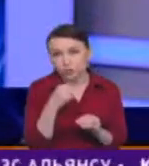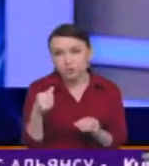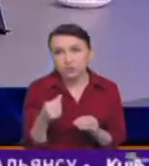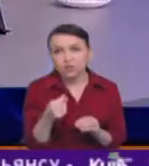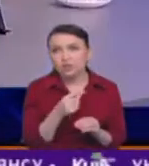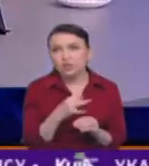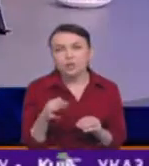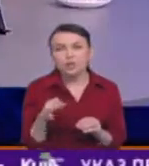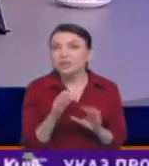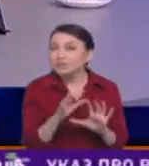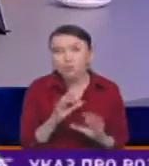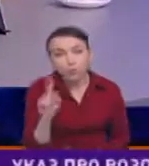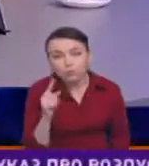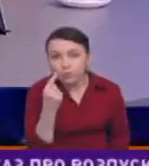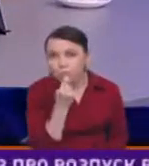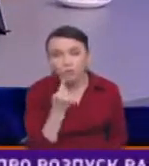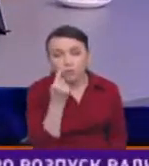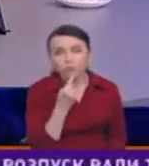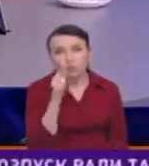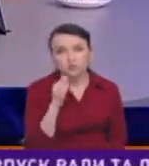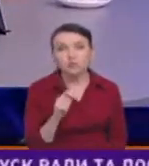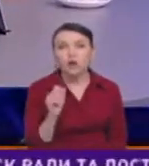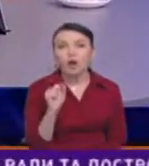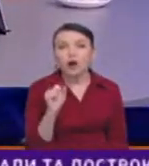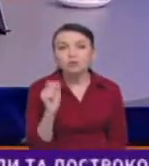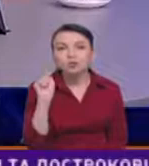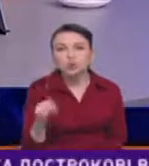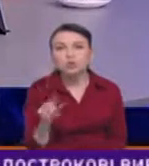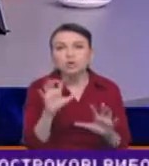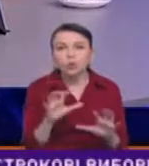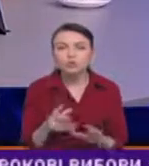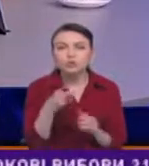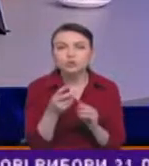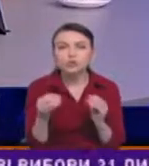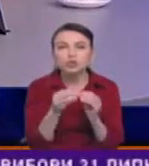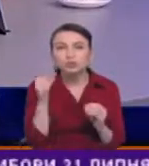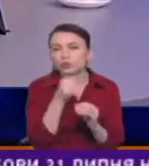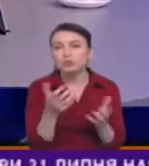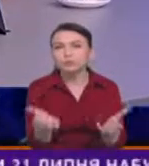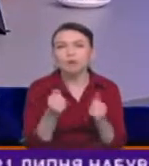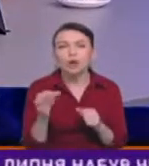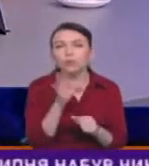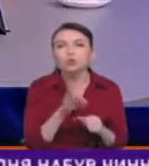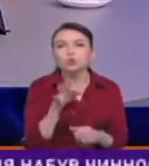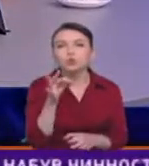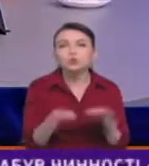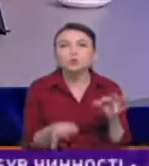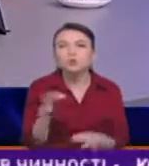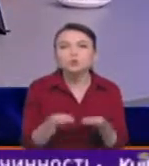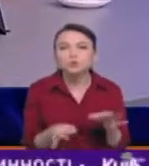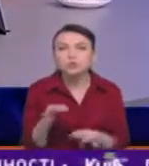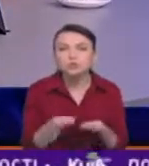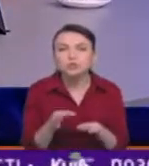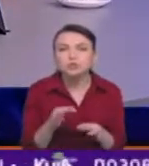з закону про мову, а з того закону, який в 2010 році був прийнят про судоустрій статус